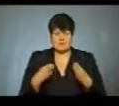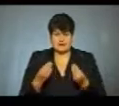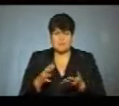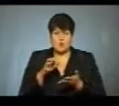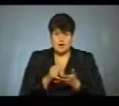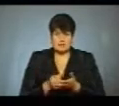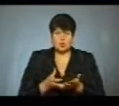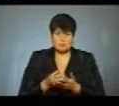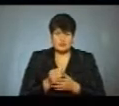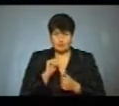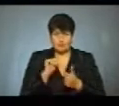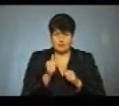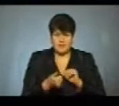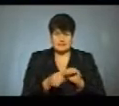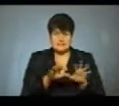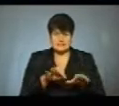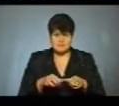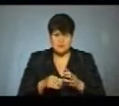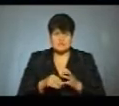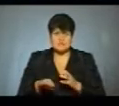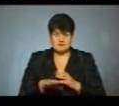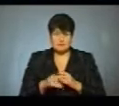орендну плату наперед і забираємо цю землю,